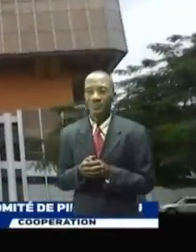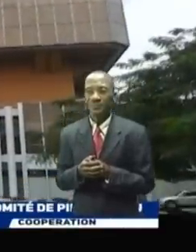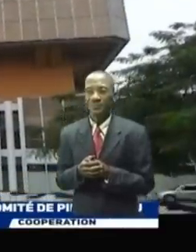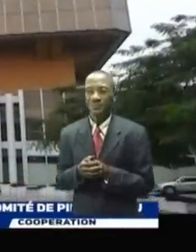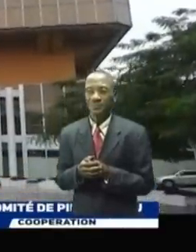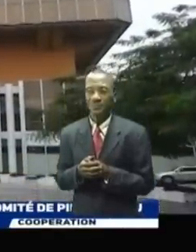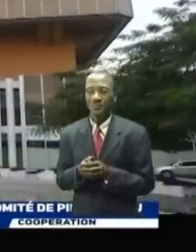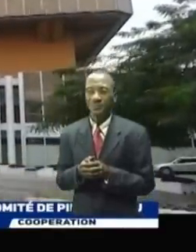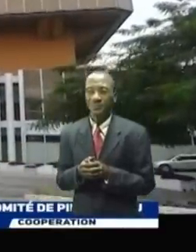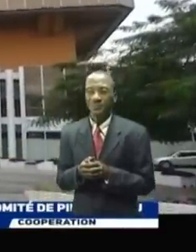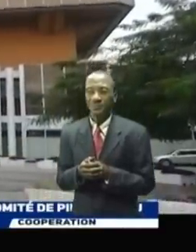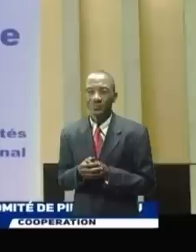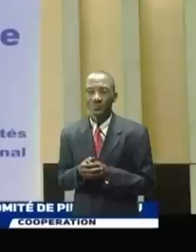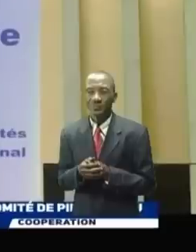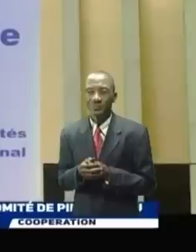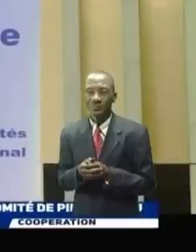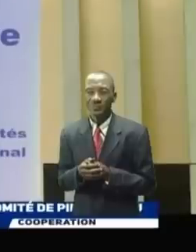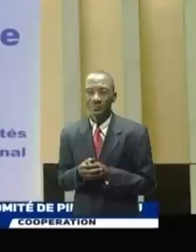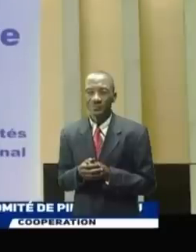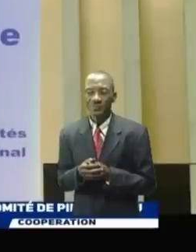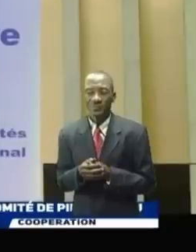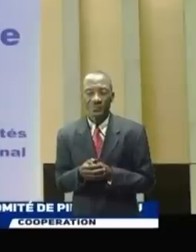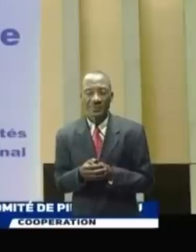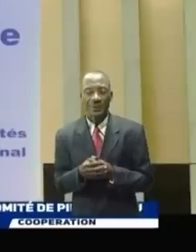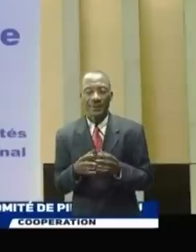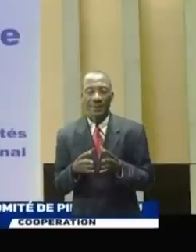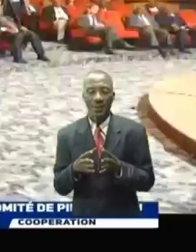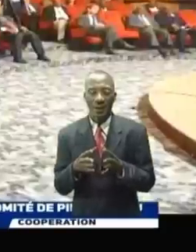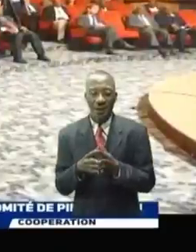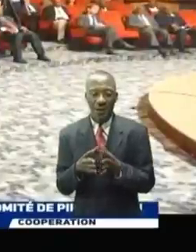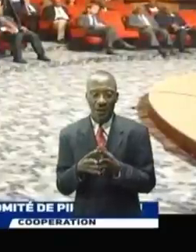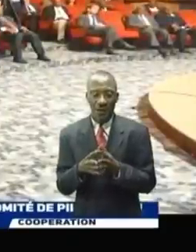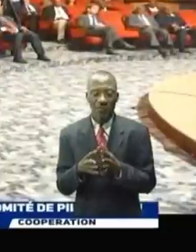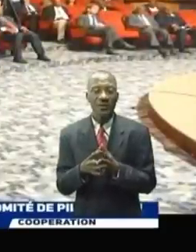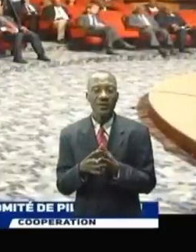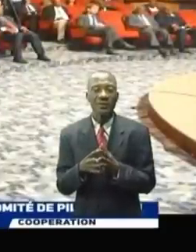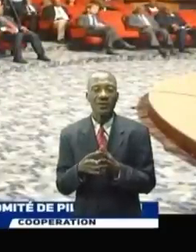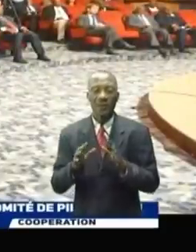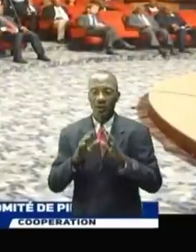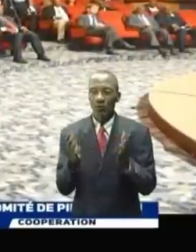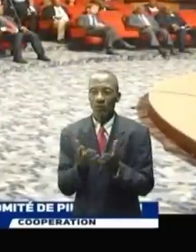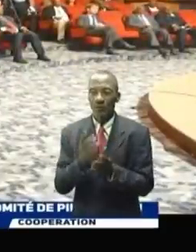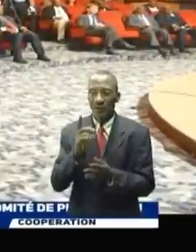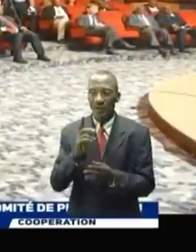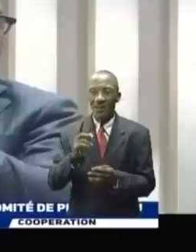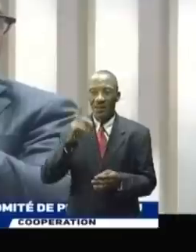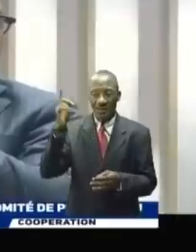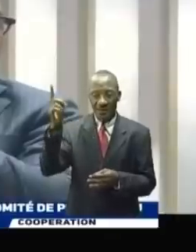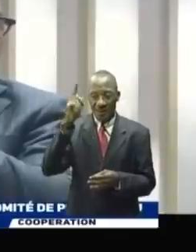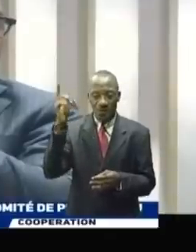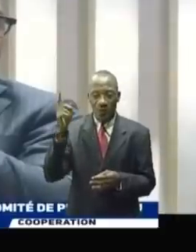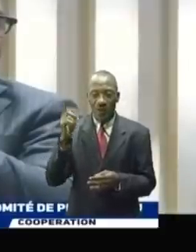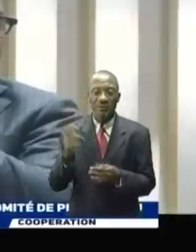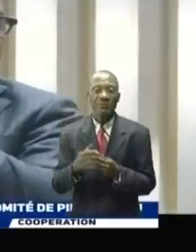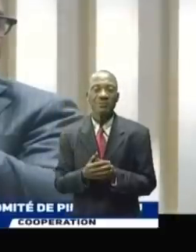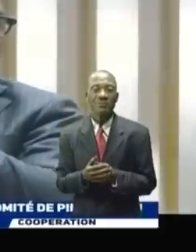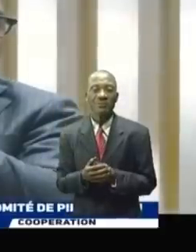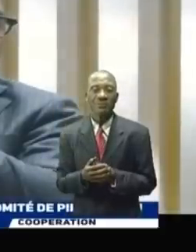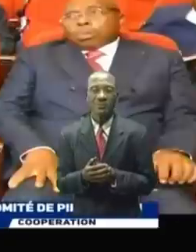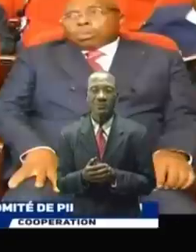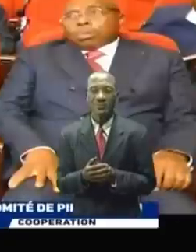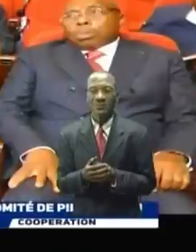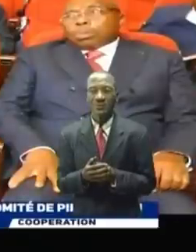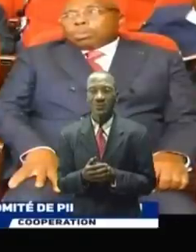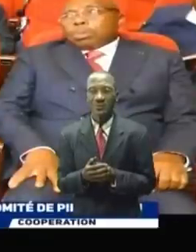Fruit d'une initiative du Fonds monétaire international visant à répondre à la demande des dirigeants africains désireux